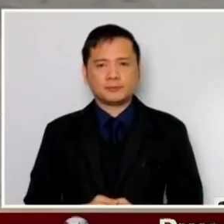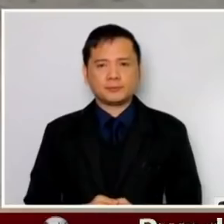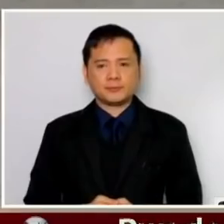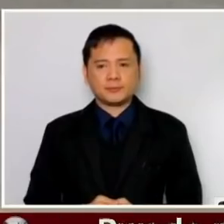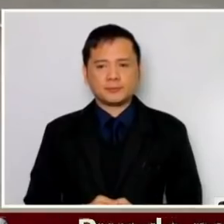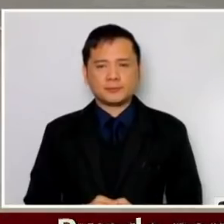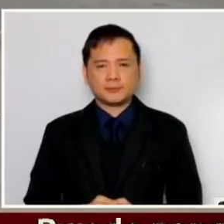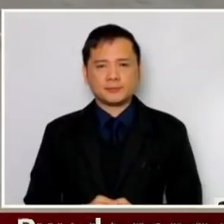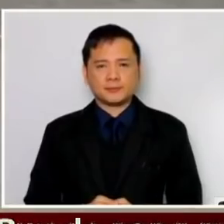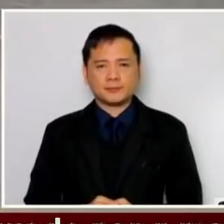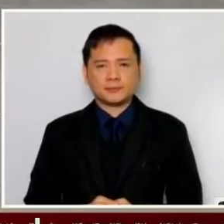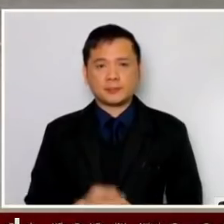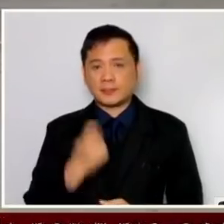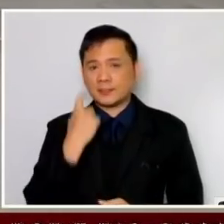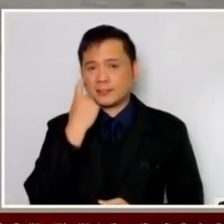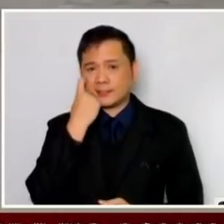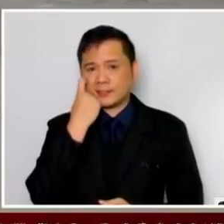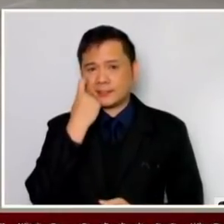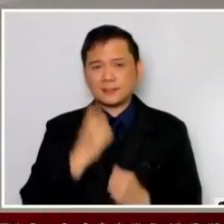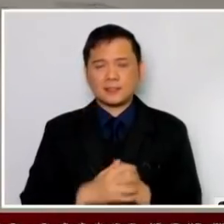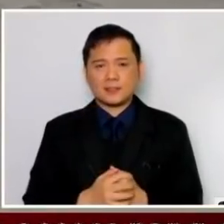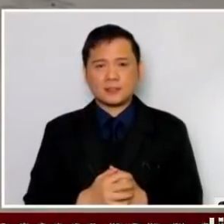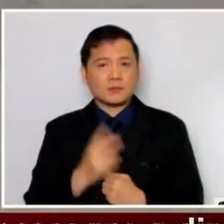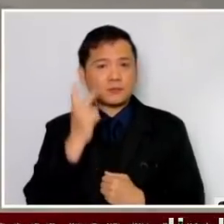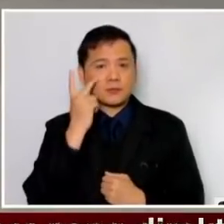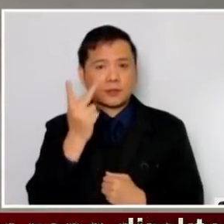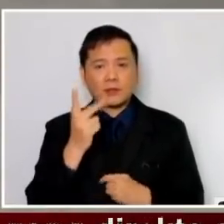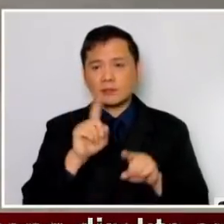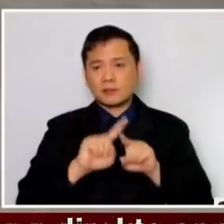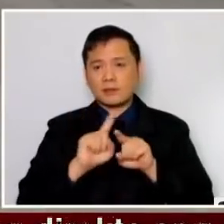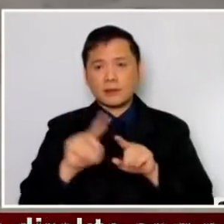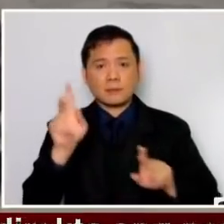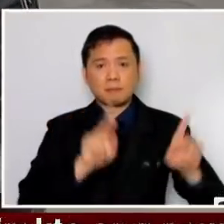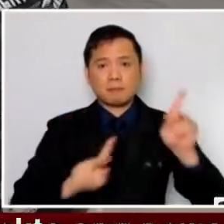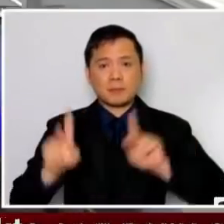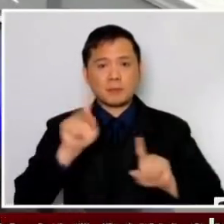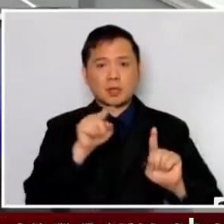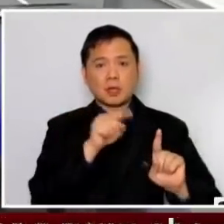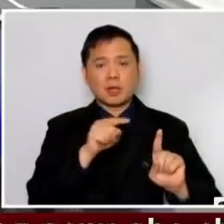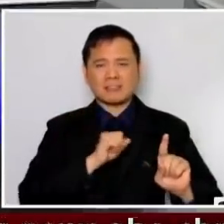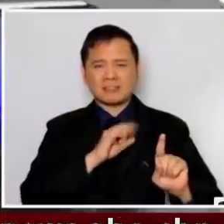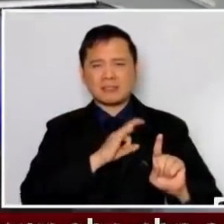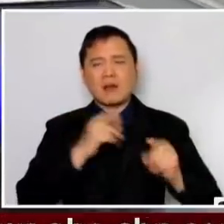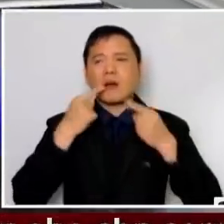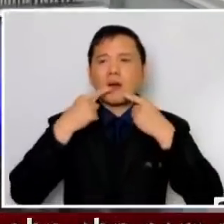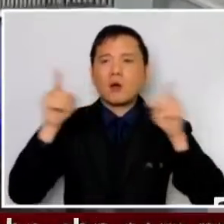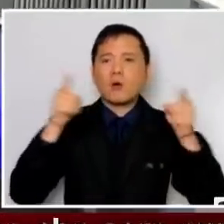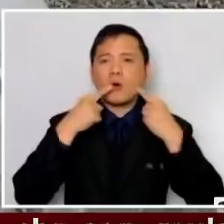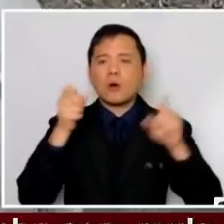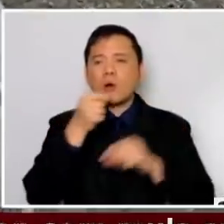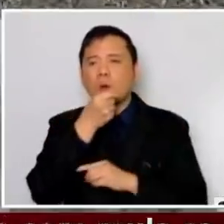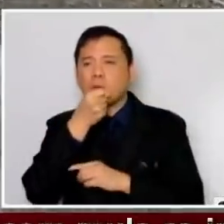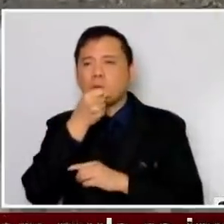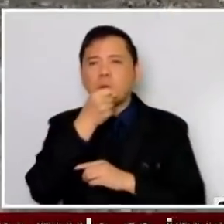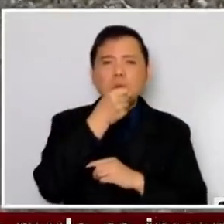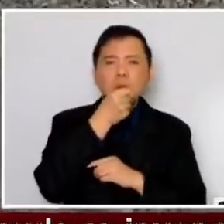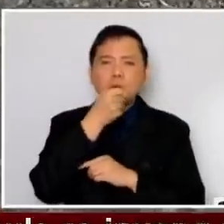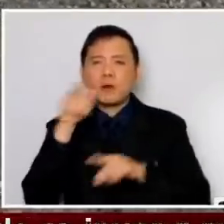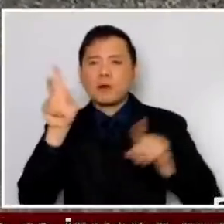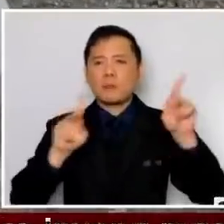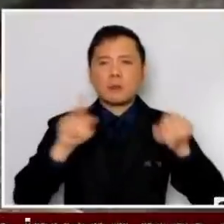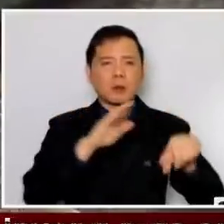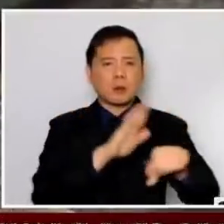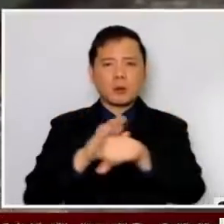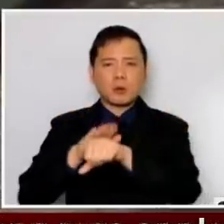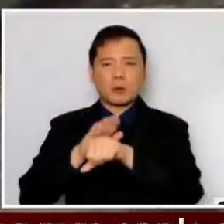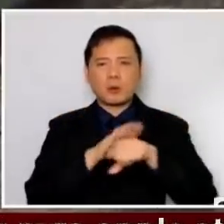Kanina, natyempohan namin ang mga taga-munisipyo na nag-aanunsyo ng parating na kalamidad sa mga residente. Ayon sa Vice